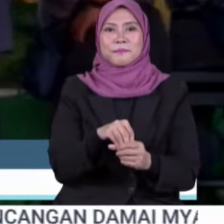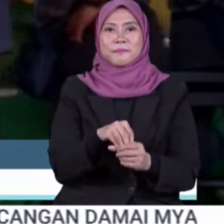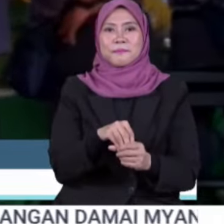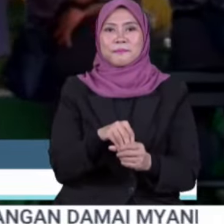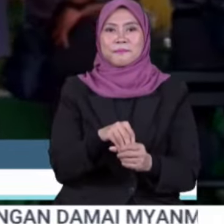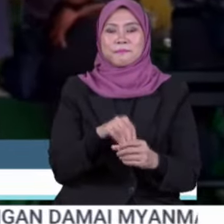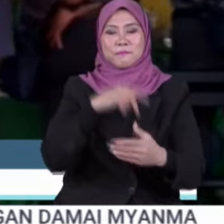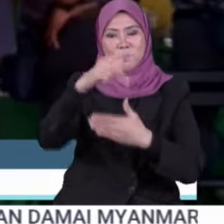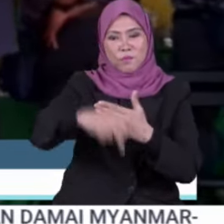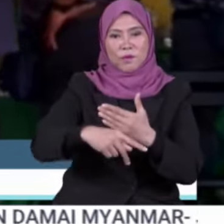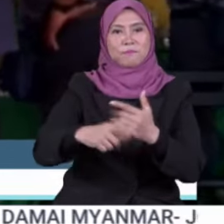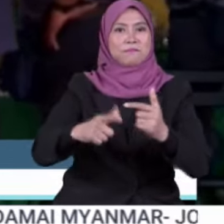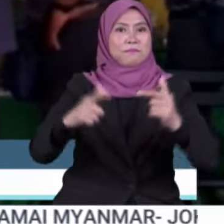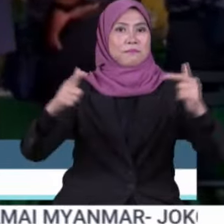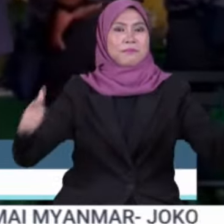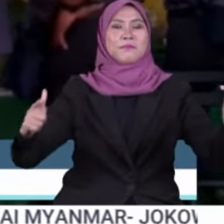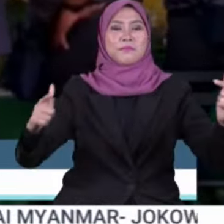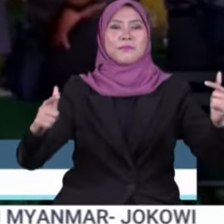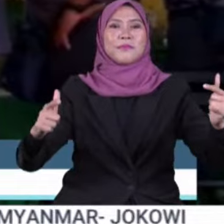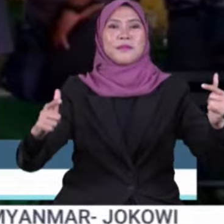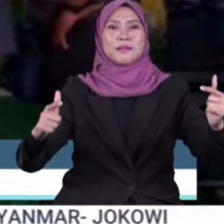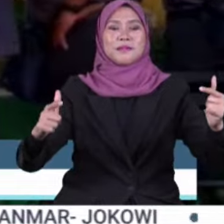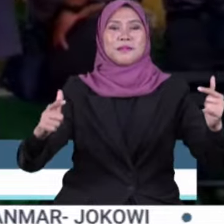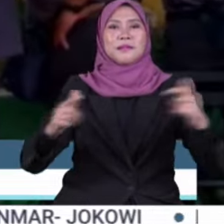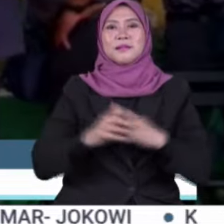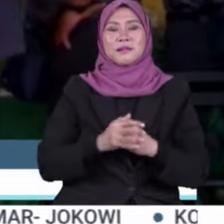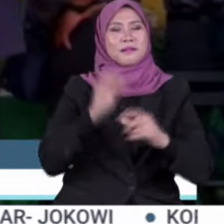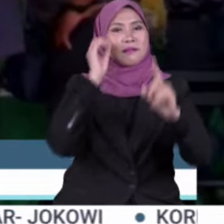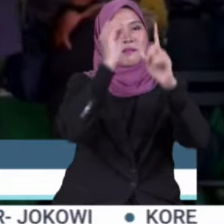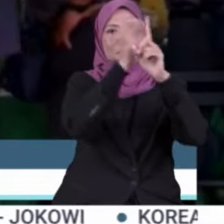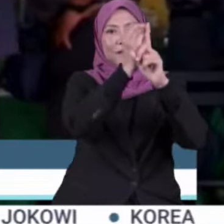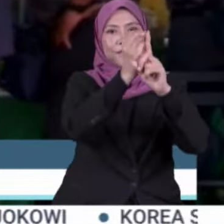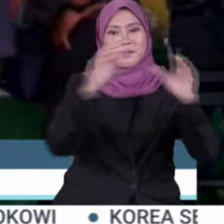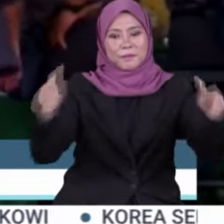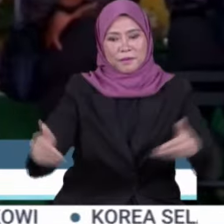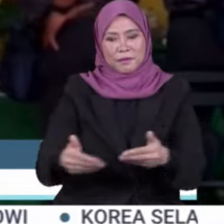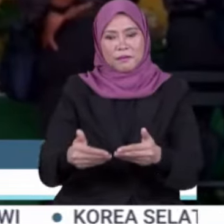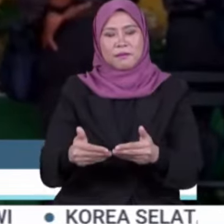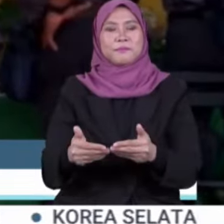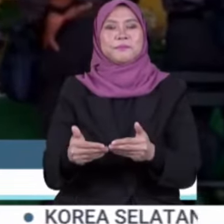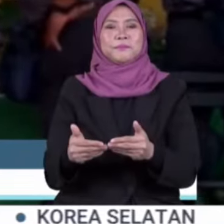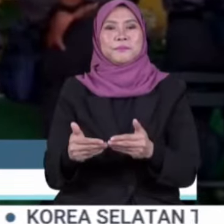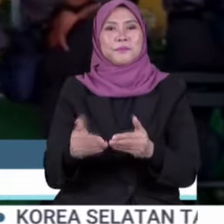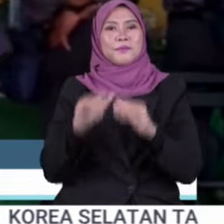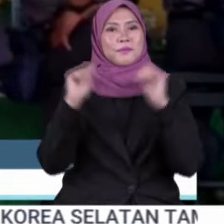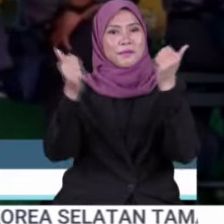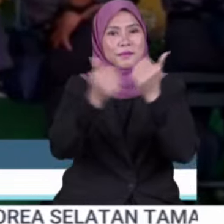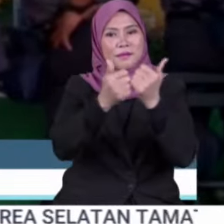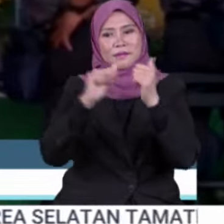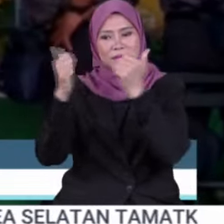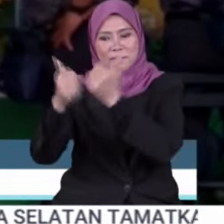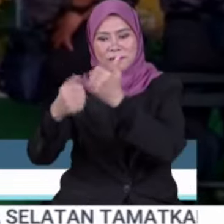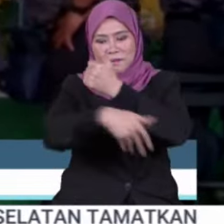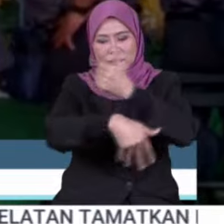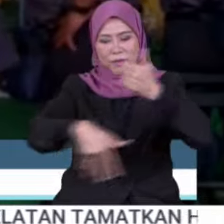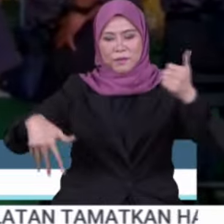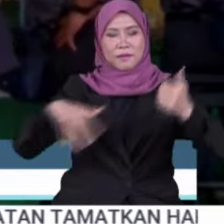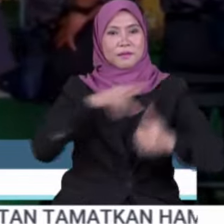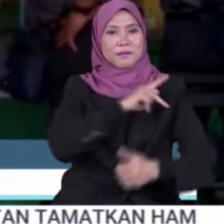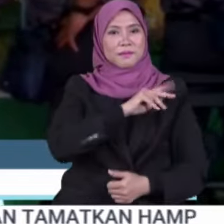yang besar lah, satu kementerian yang besar. Jadi antara objektif dia, kita ingin memperkenalkanlah agensi-agensi di bawah